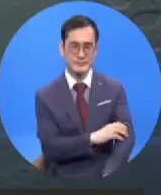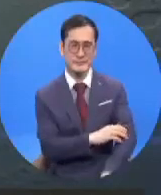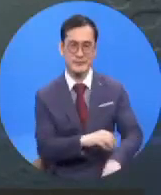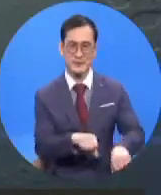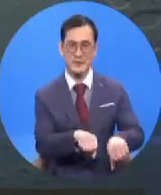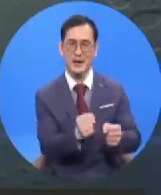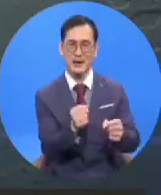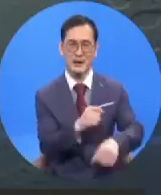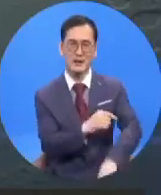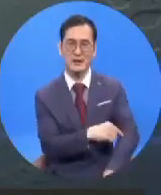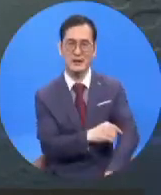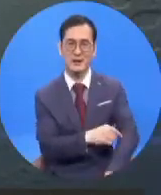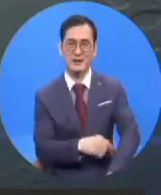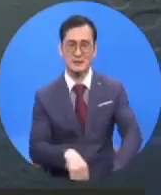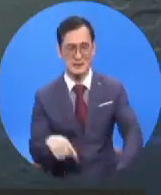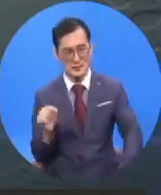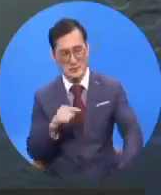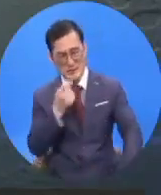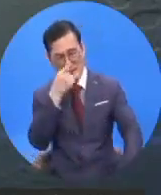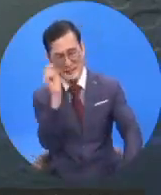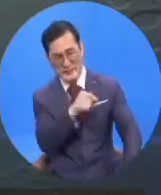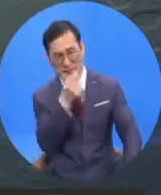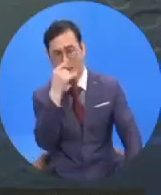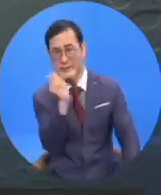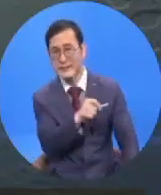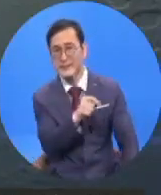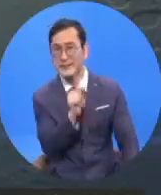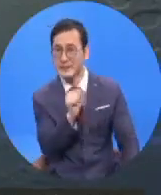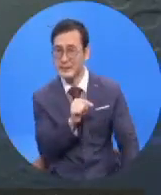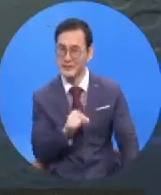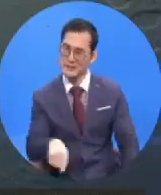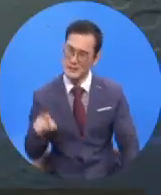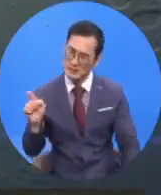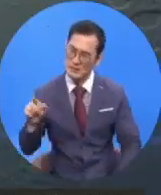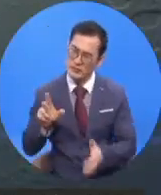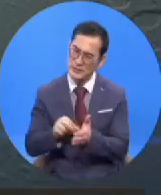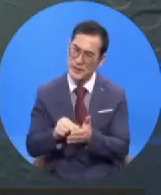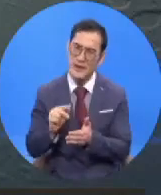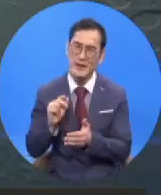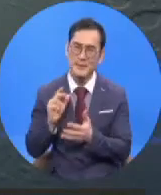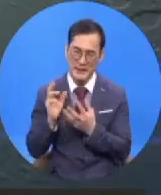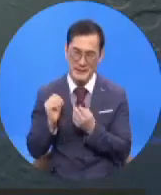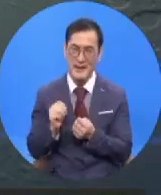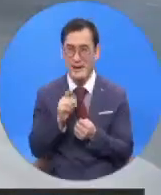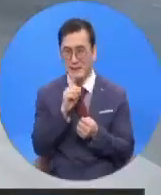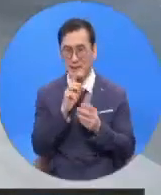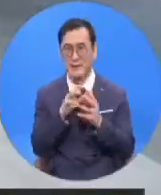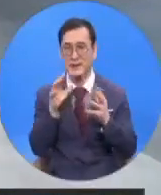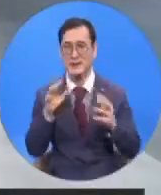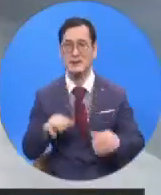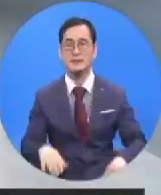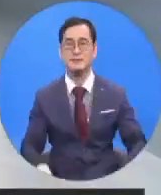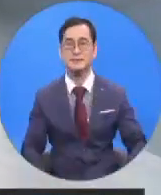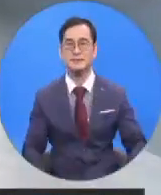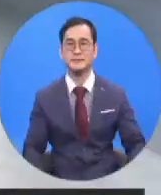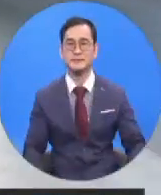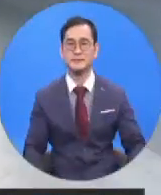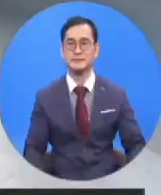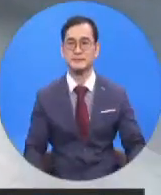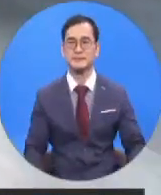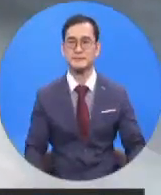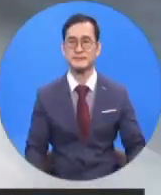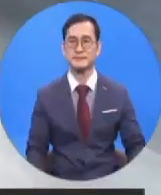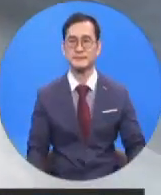남은 그 다친 팔을 가지고 공격하는 것은 이건 좀 문제가 있다. 이런 지금 지적인 것 같습니다. 예, 뭐 네가티브의